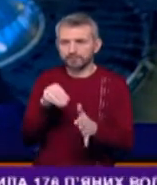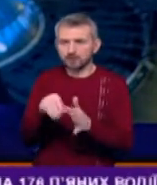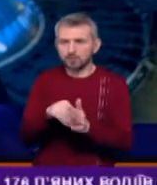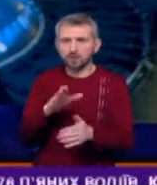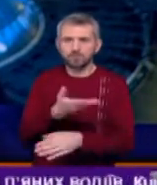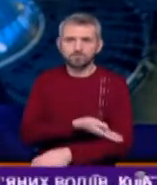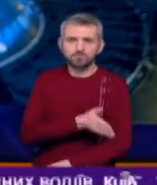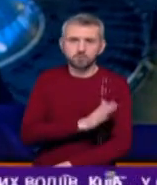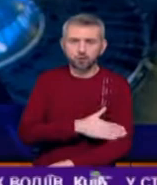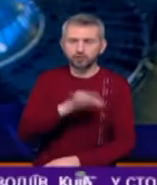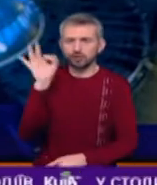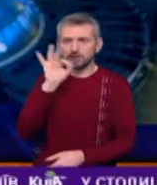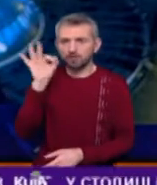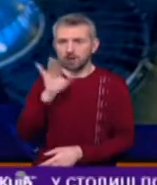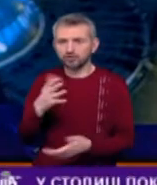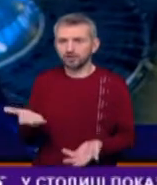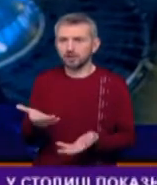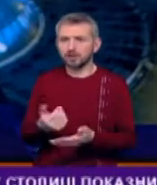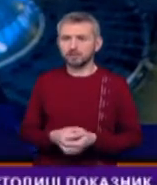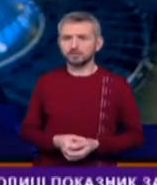самій в Польщі там, чи в Німеччині, буде